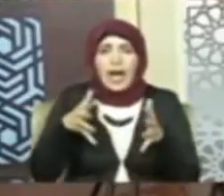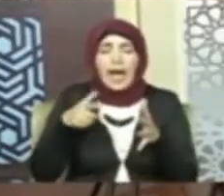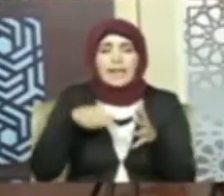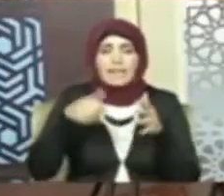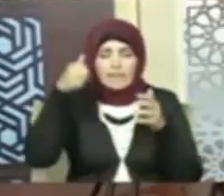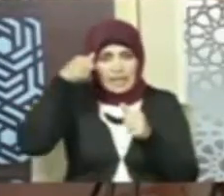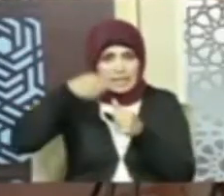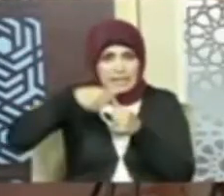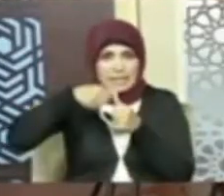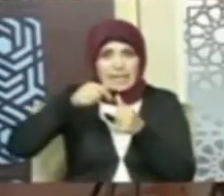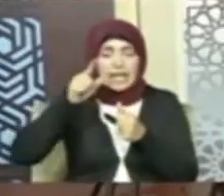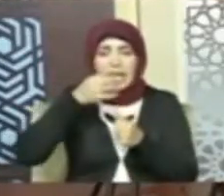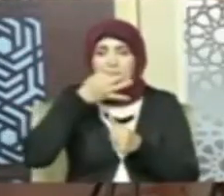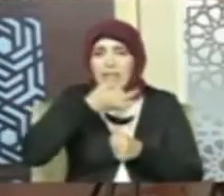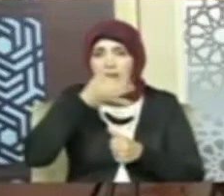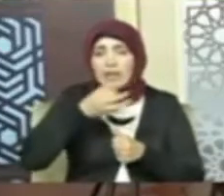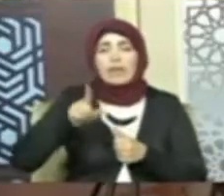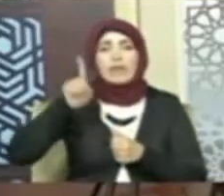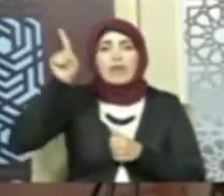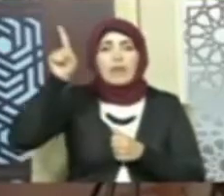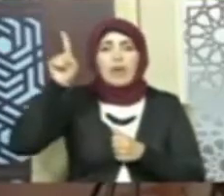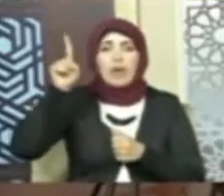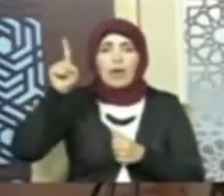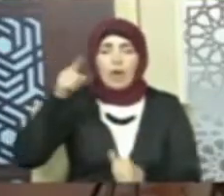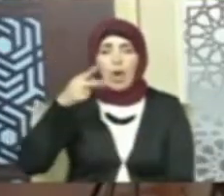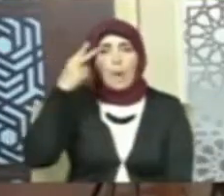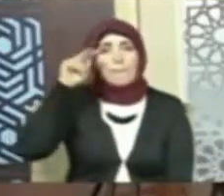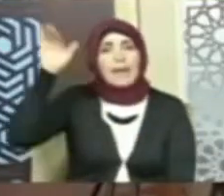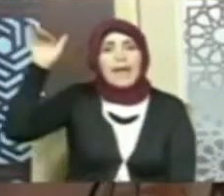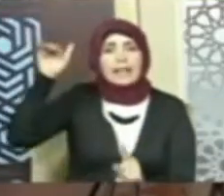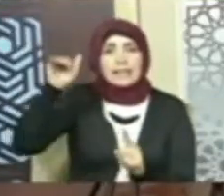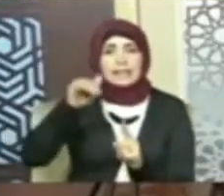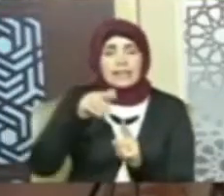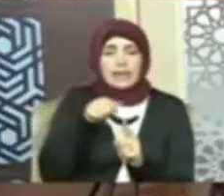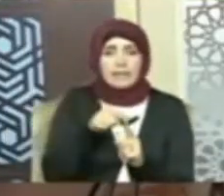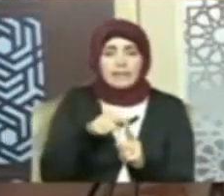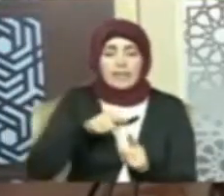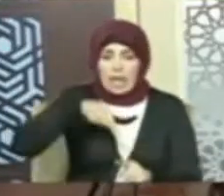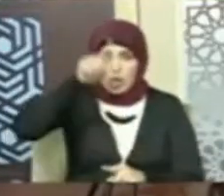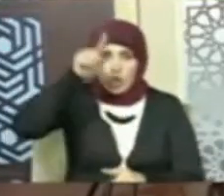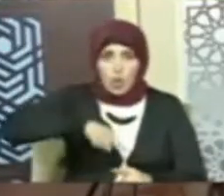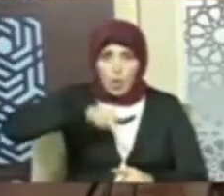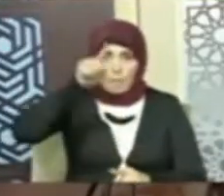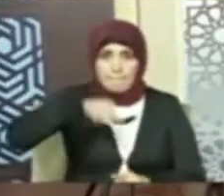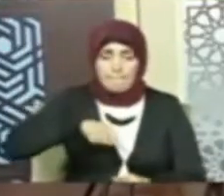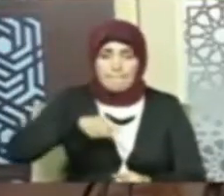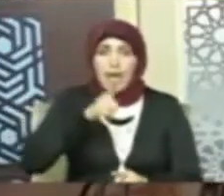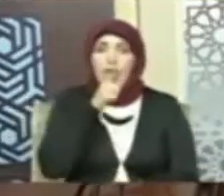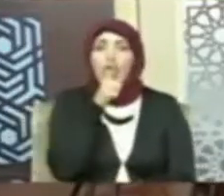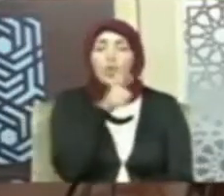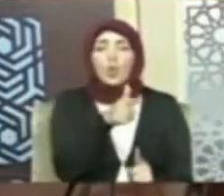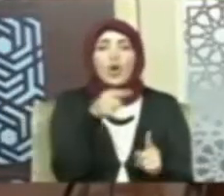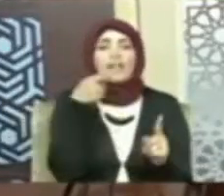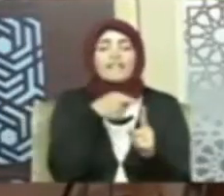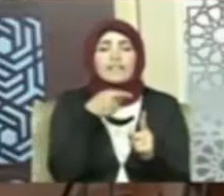لذكر الله وما نزل من الحق؟ فسيأتي اليوم الذي يقال